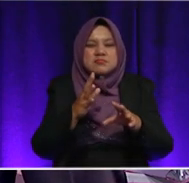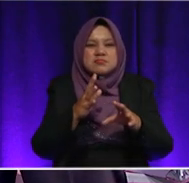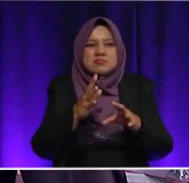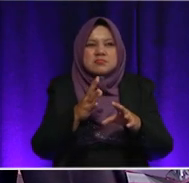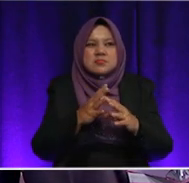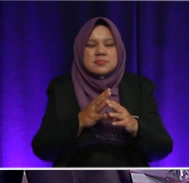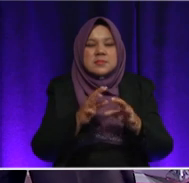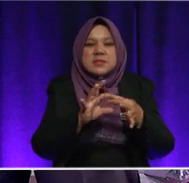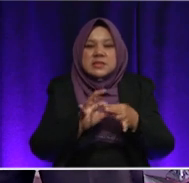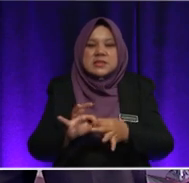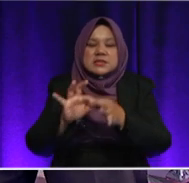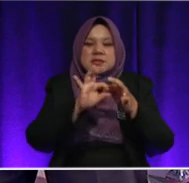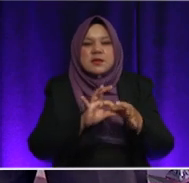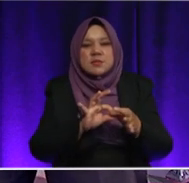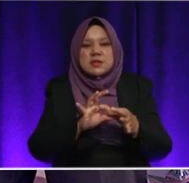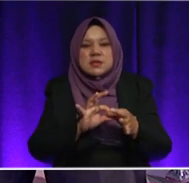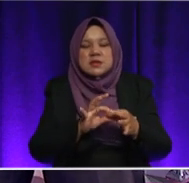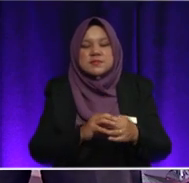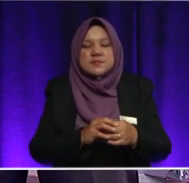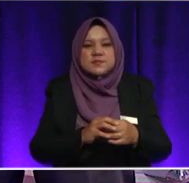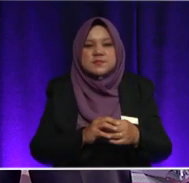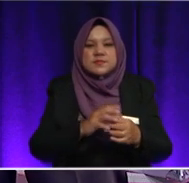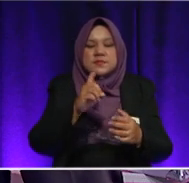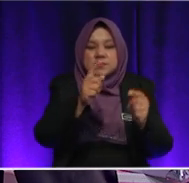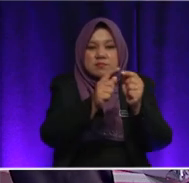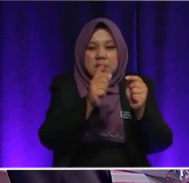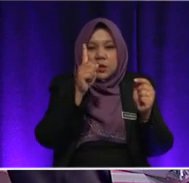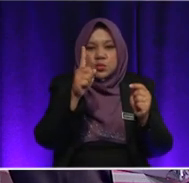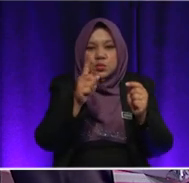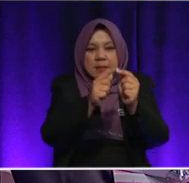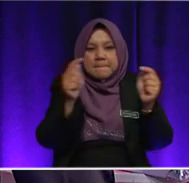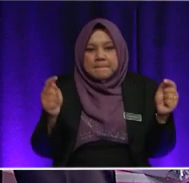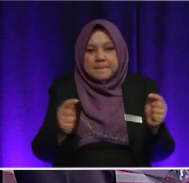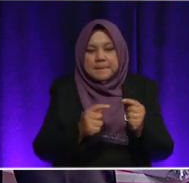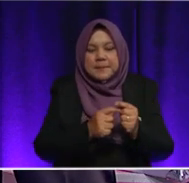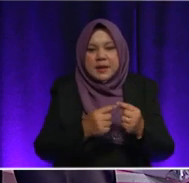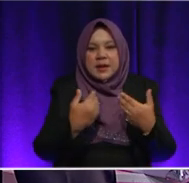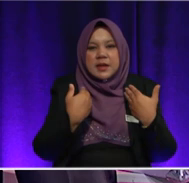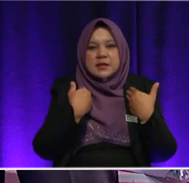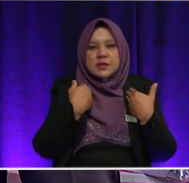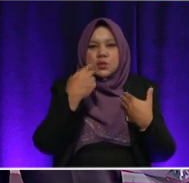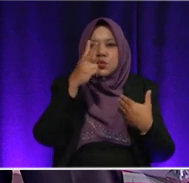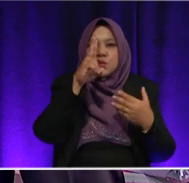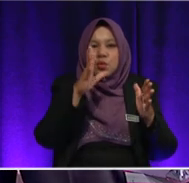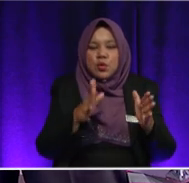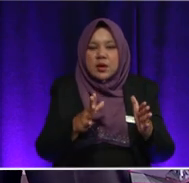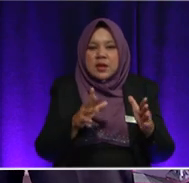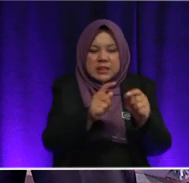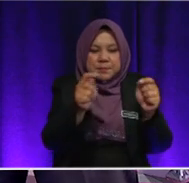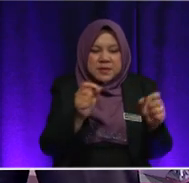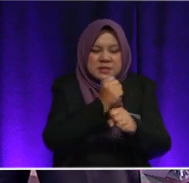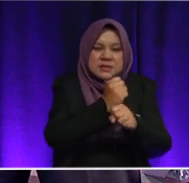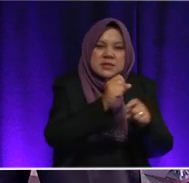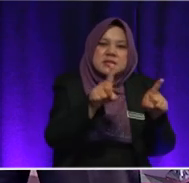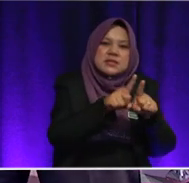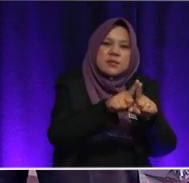kerja sama berpakaian mungkin dalam satu kawasan ada dua atau tiga orang yang eee lokasi kerja yang sama mungkin